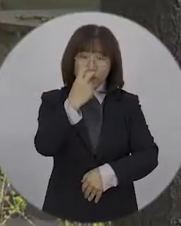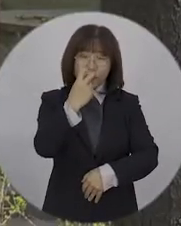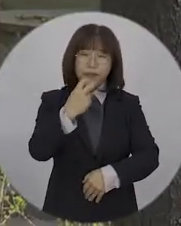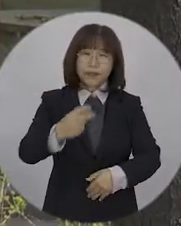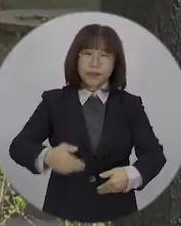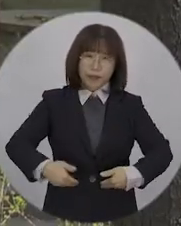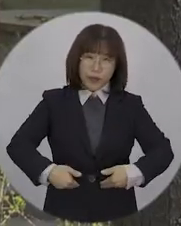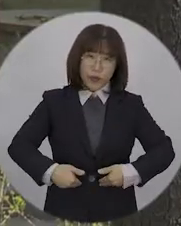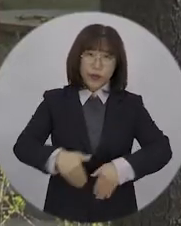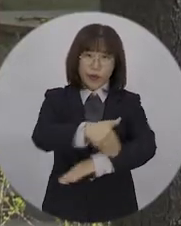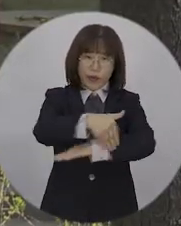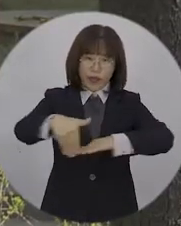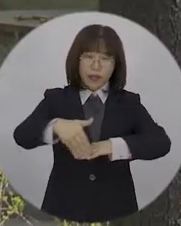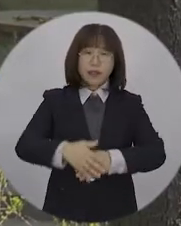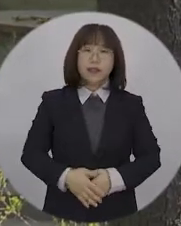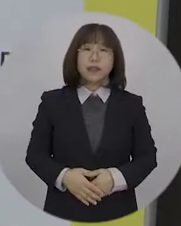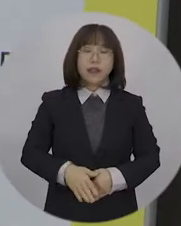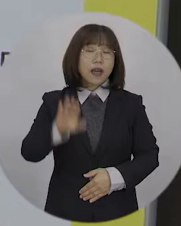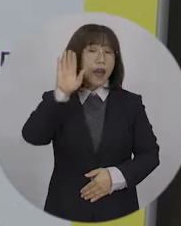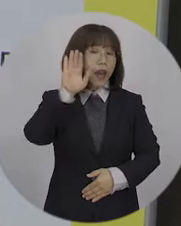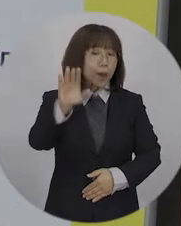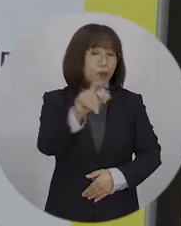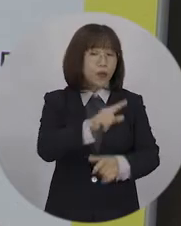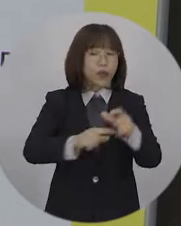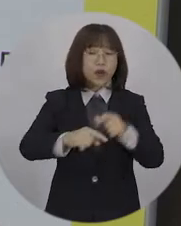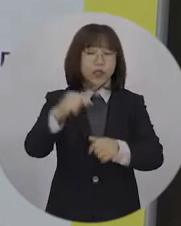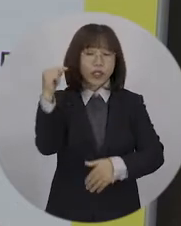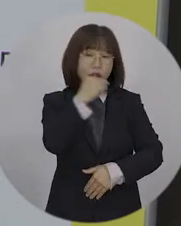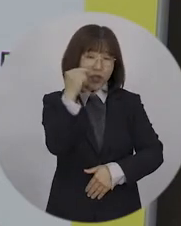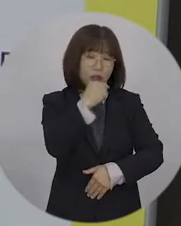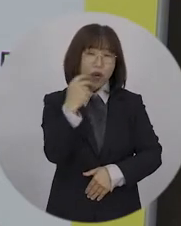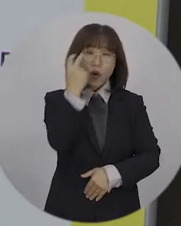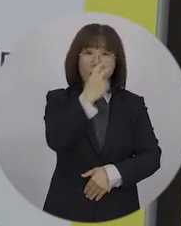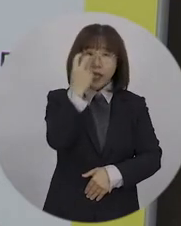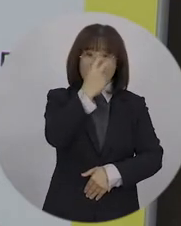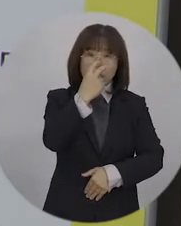계획입니다. 한편 강서구는 앞으로도 철저한